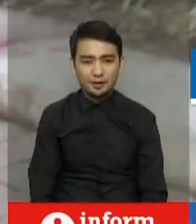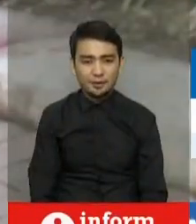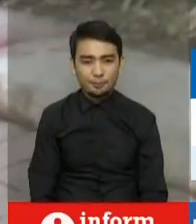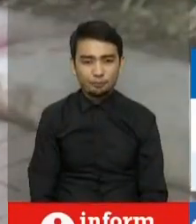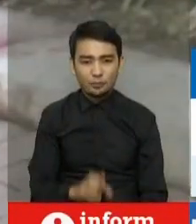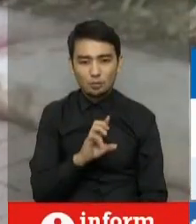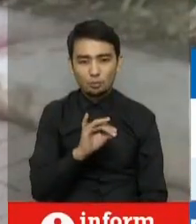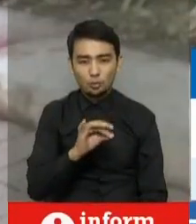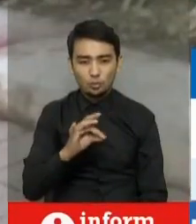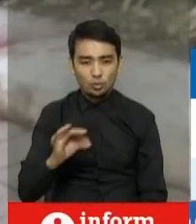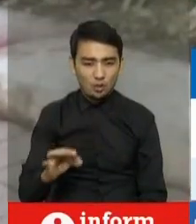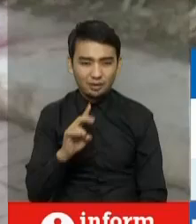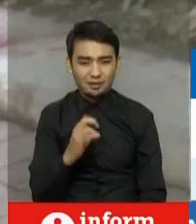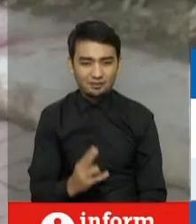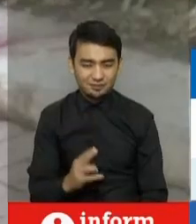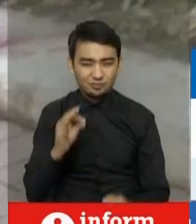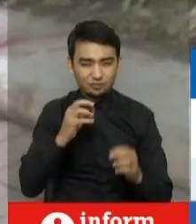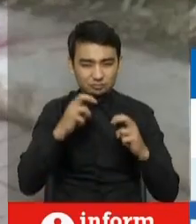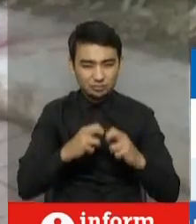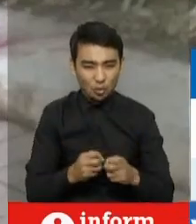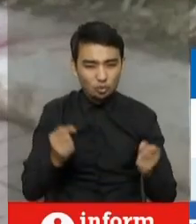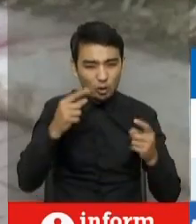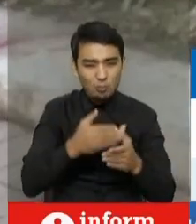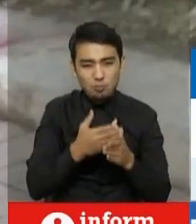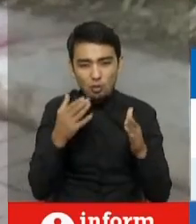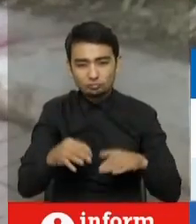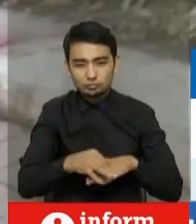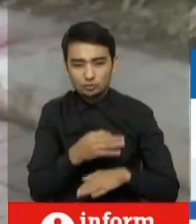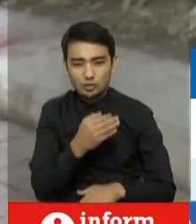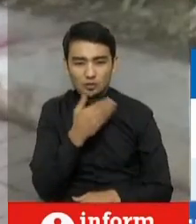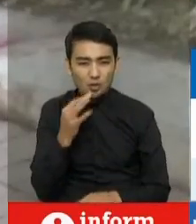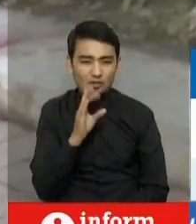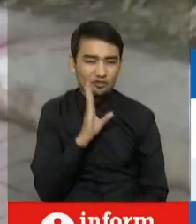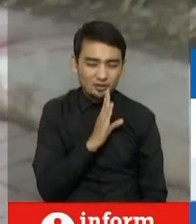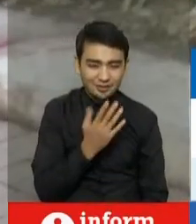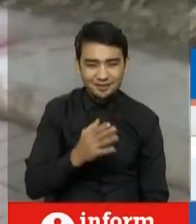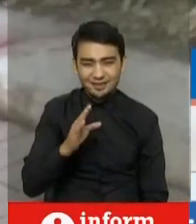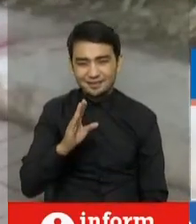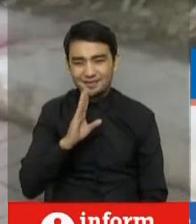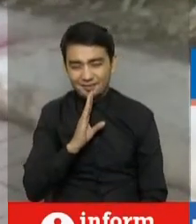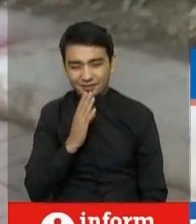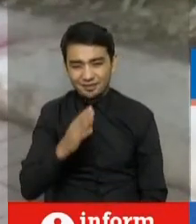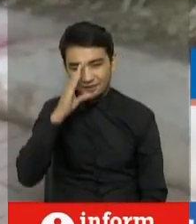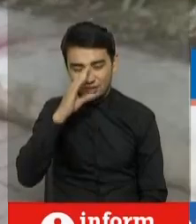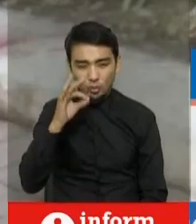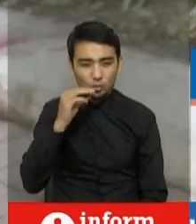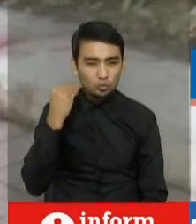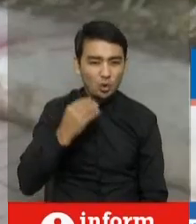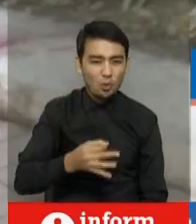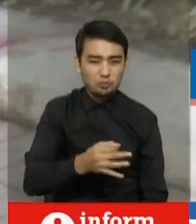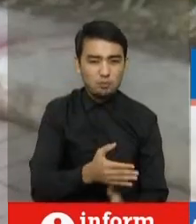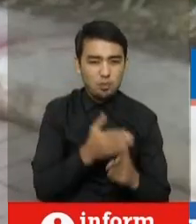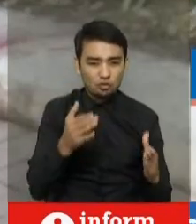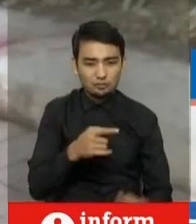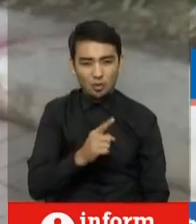Бюро национальной статистики выяснило, что больше всего незамужних и неженатых казахстанцев живут в Туркестанской области. Холостяков